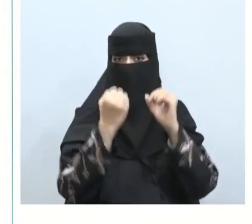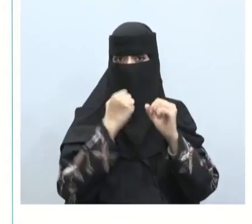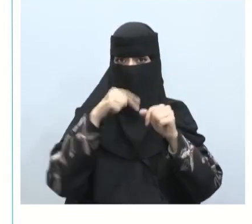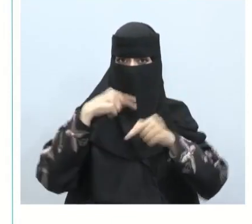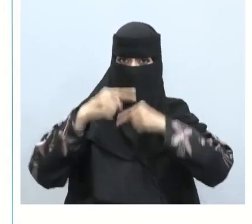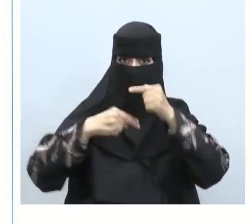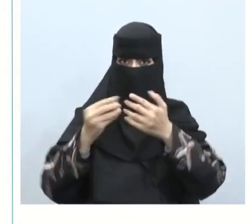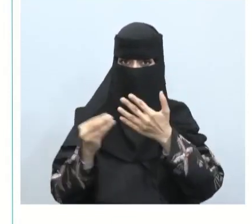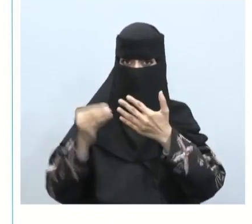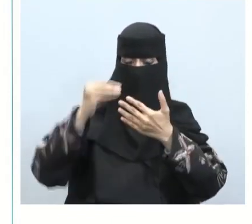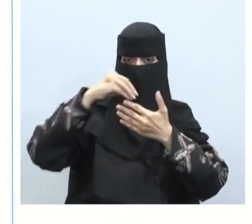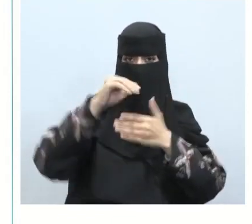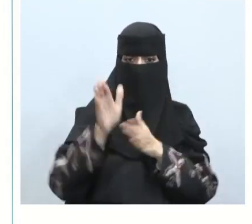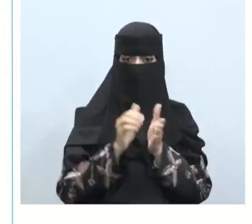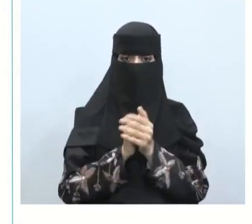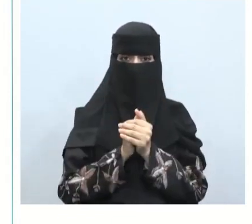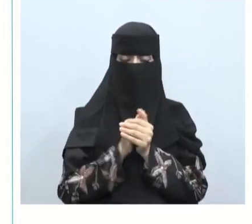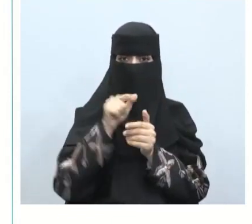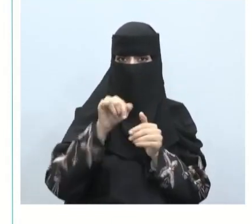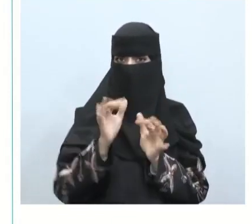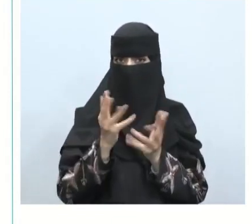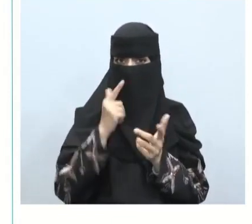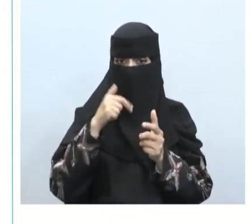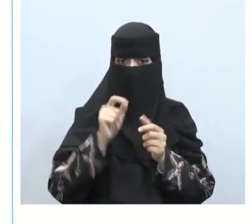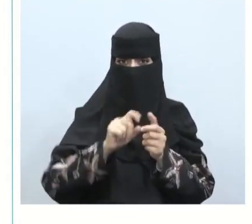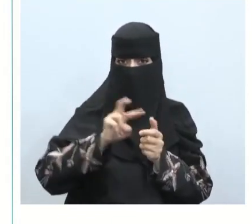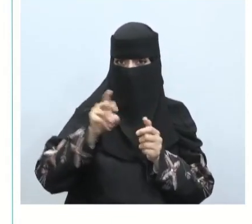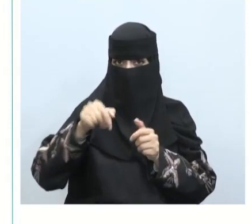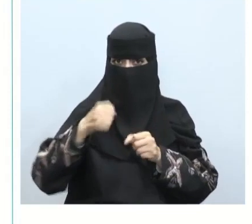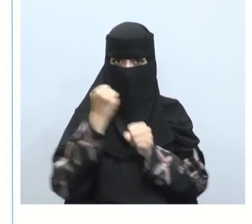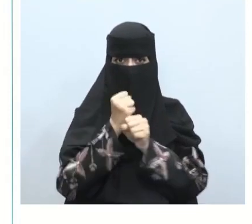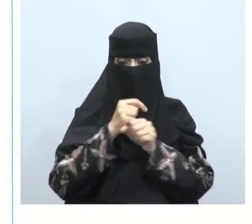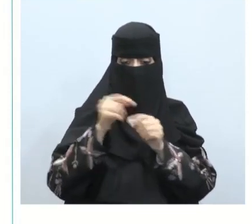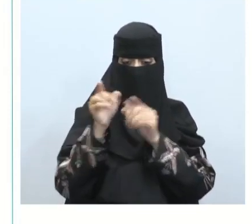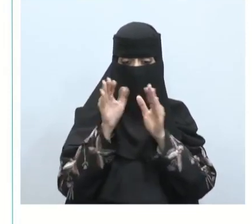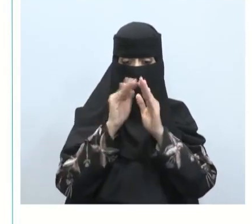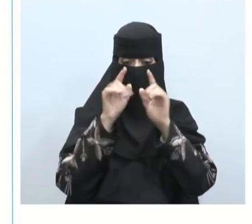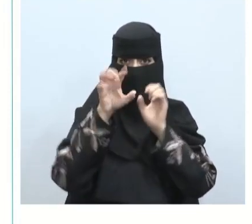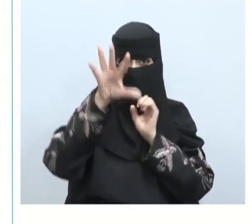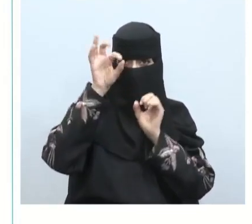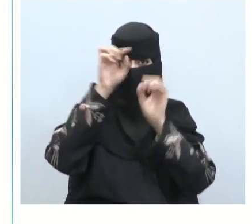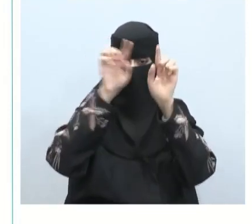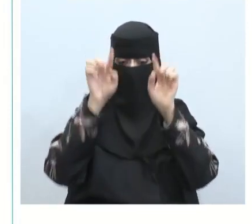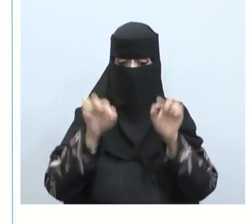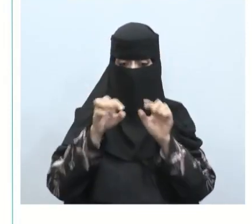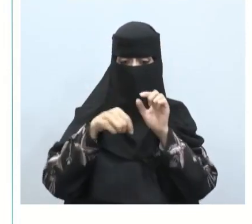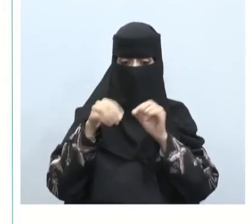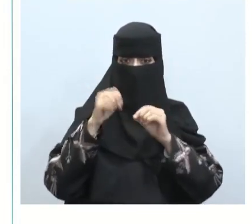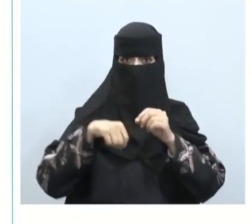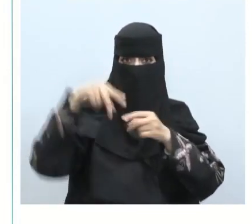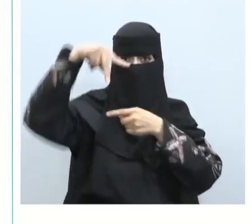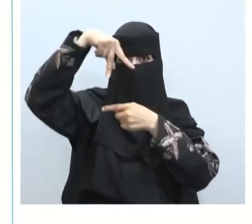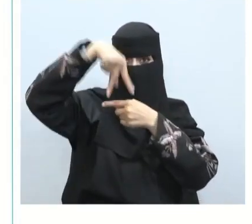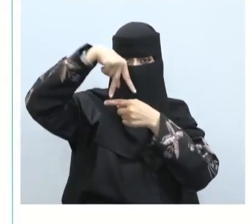معنا الخطوات من زر التطبيقات جوجل نختار جوجل درايف